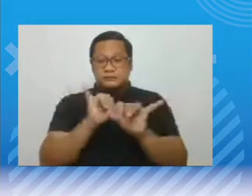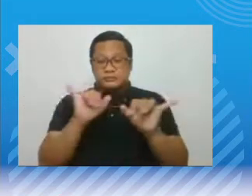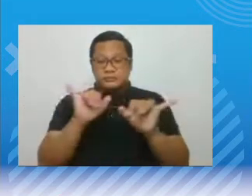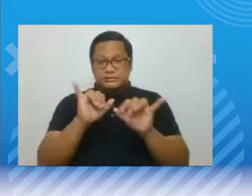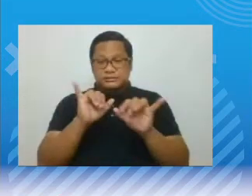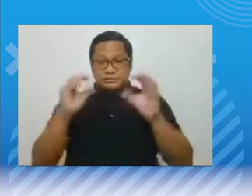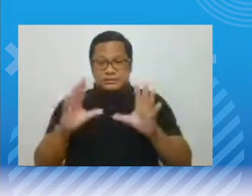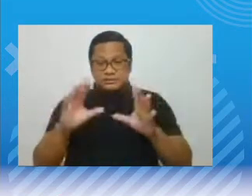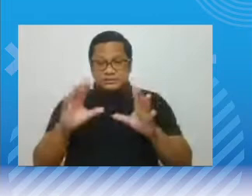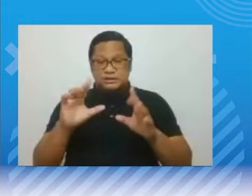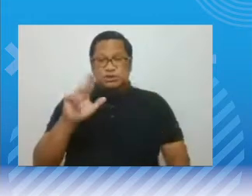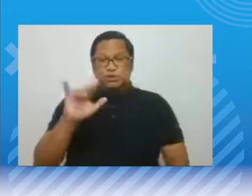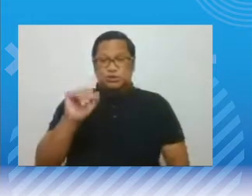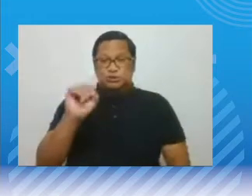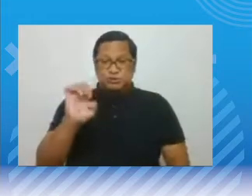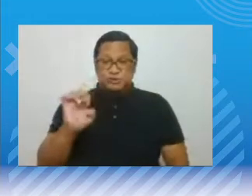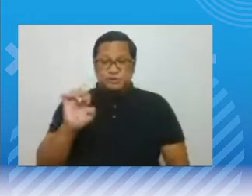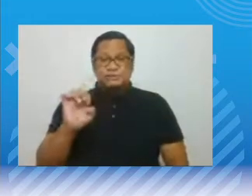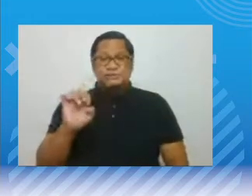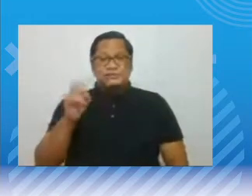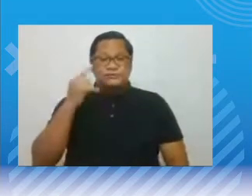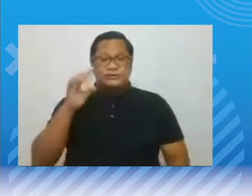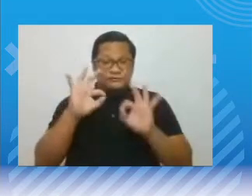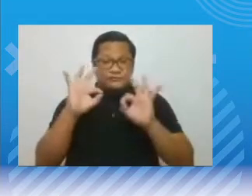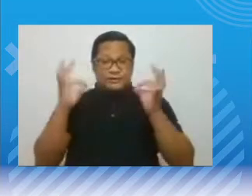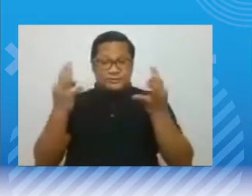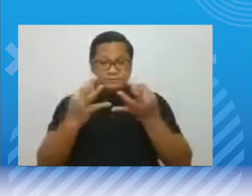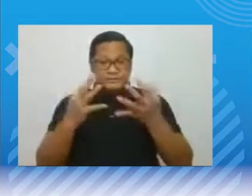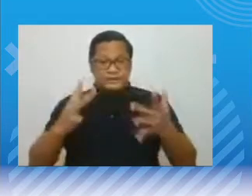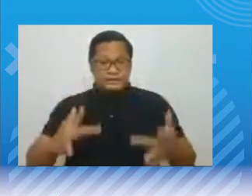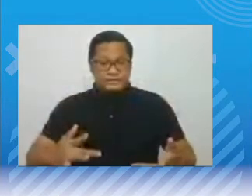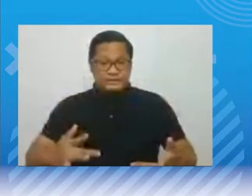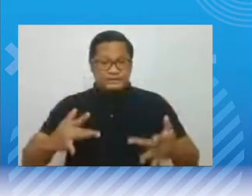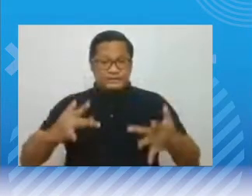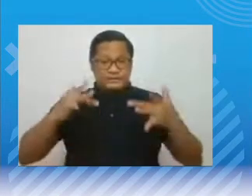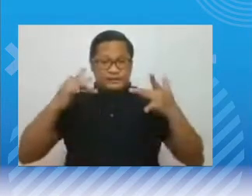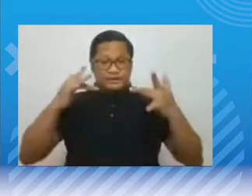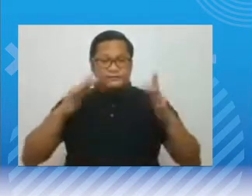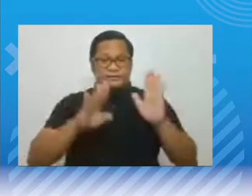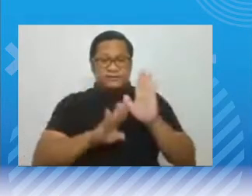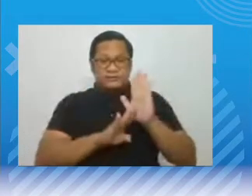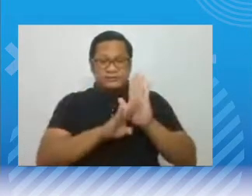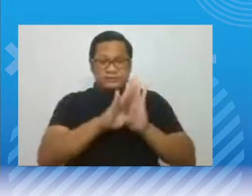UP Department of Family Life and Child Development, yung macro and yung micro